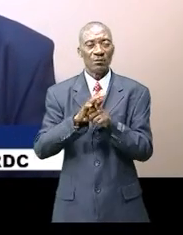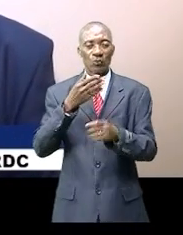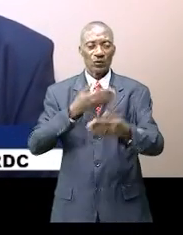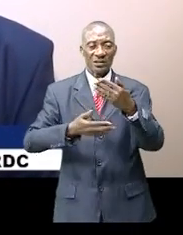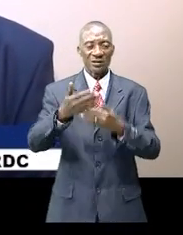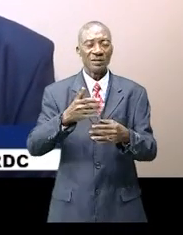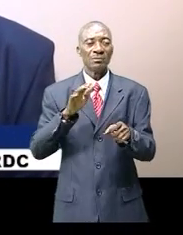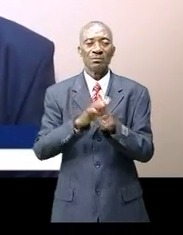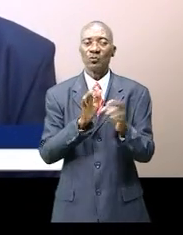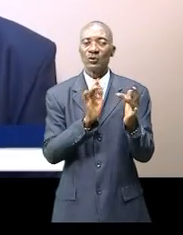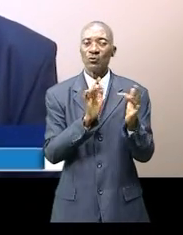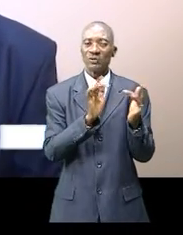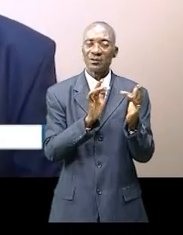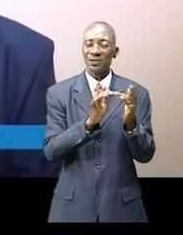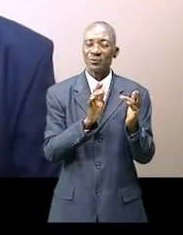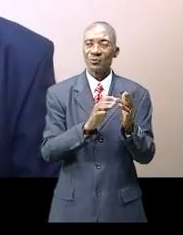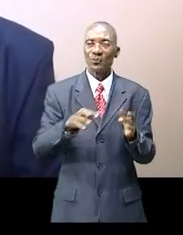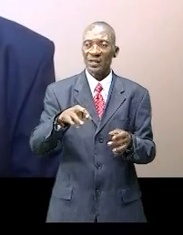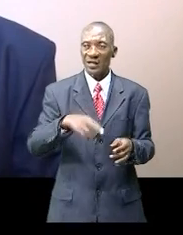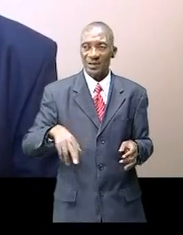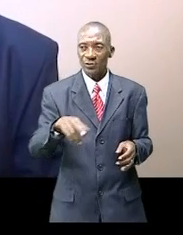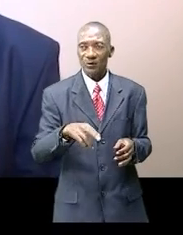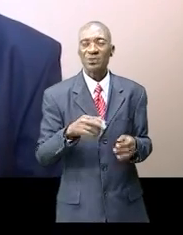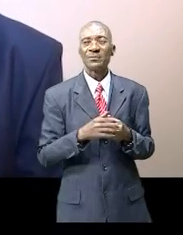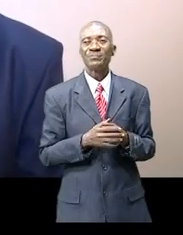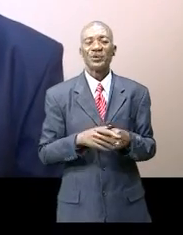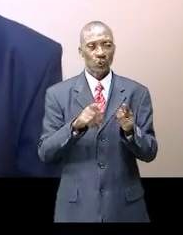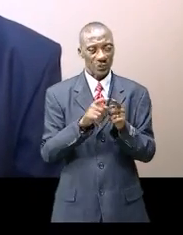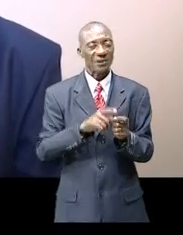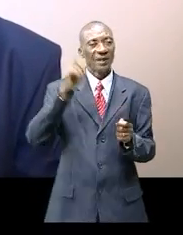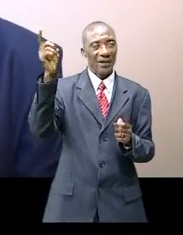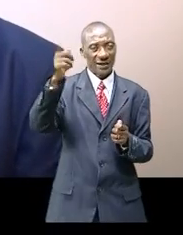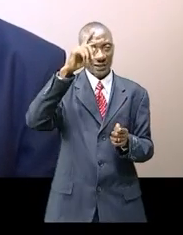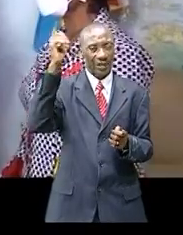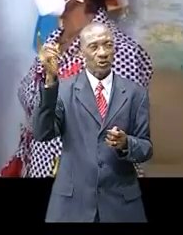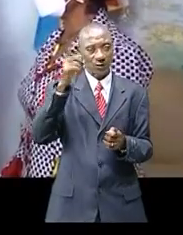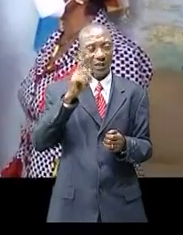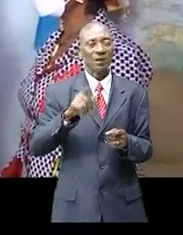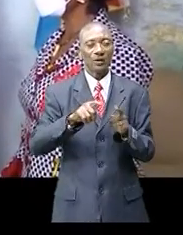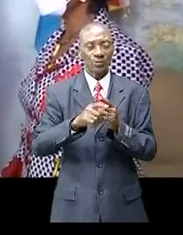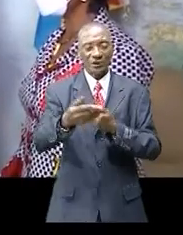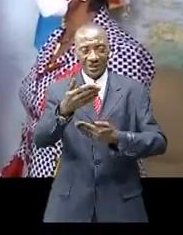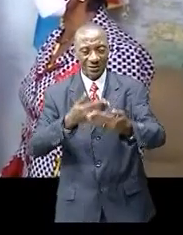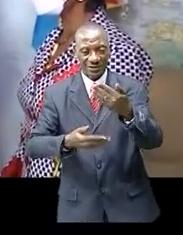et sur le niveau régional et sur le niveau international, bilatéral. Marie Toumba Nzeza, chef de la